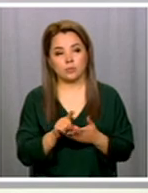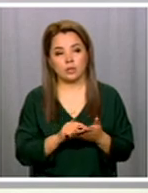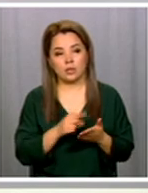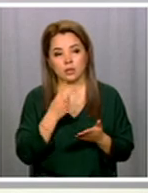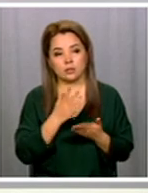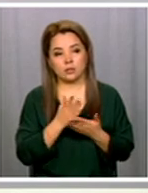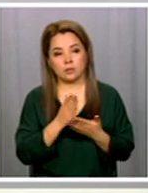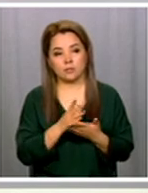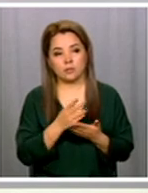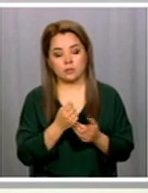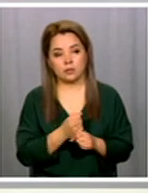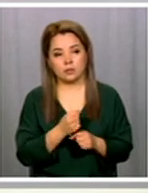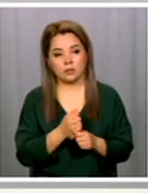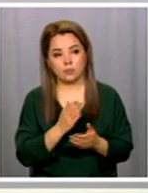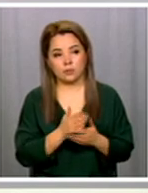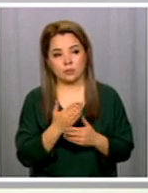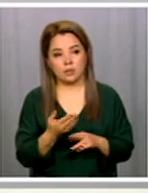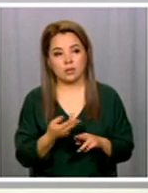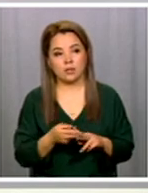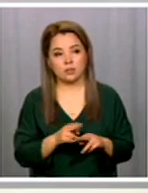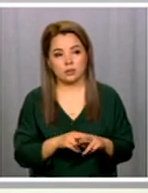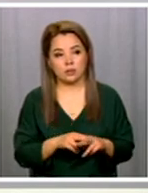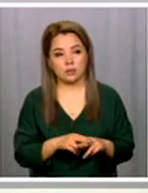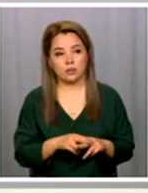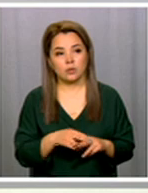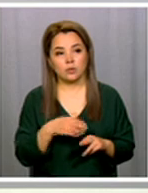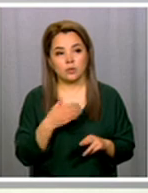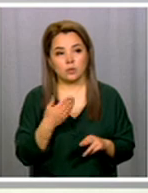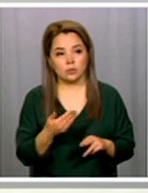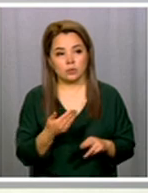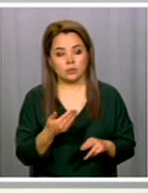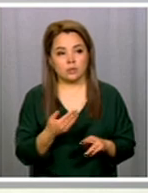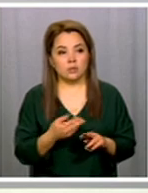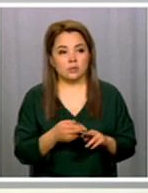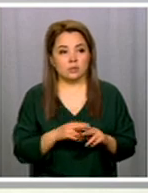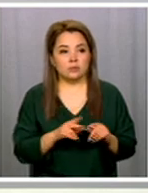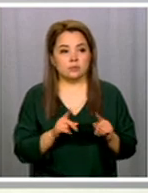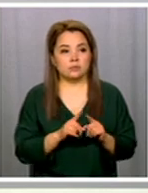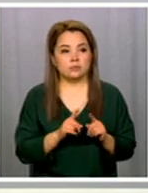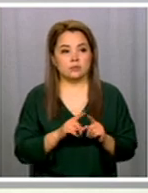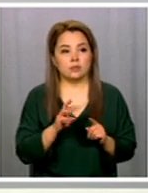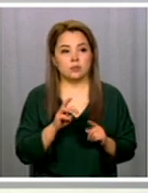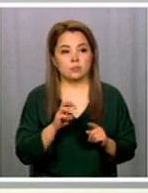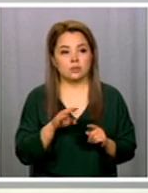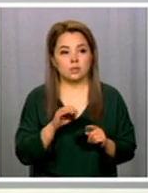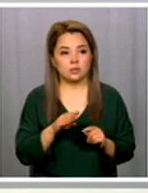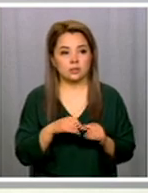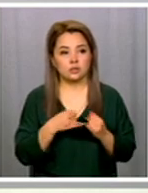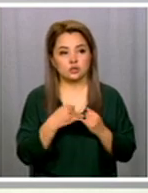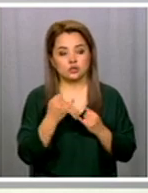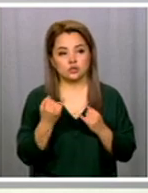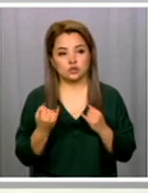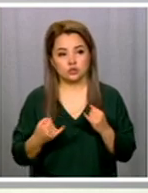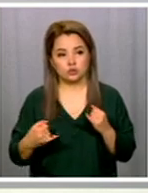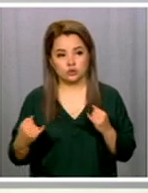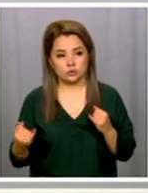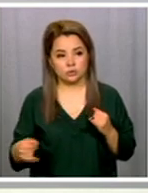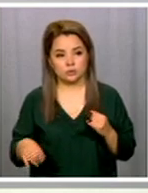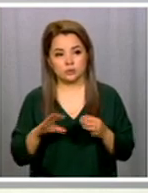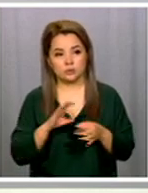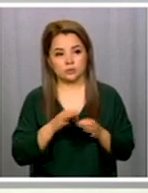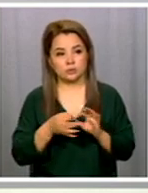жасайды. Әрі қарай олар мынадай хроматин жіпшелерінен түзілген,